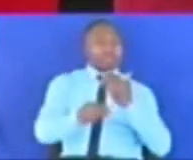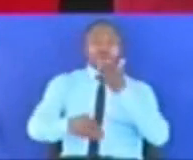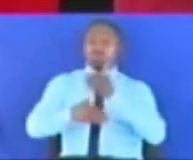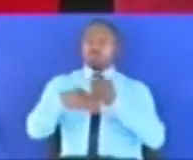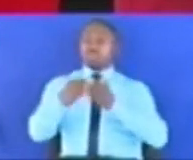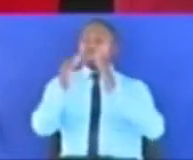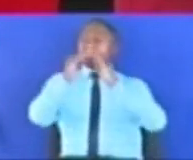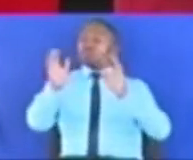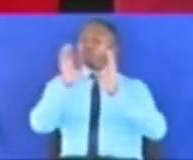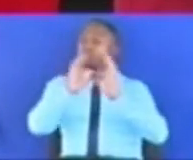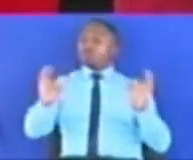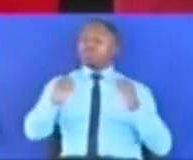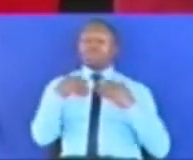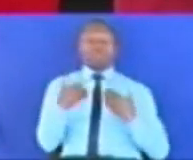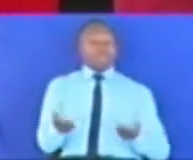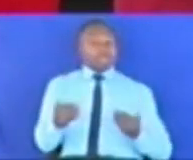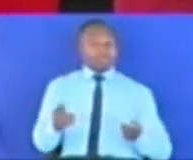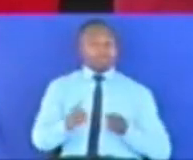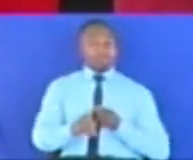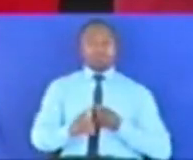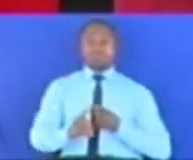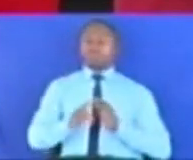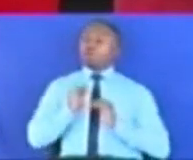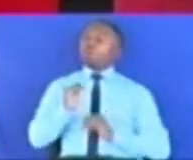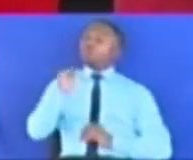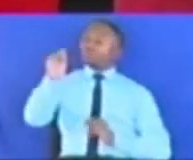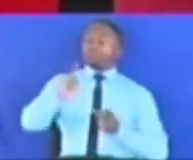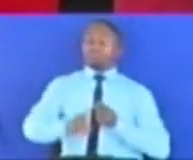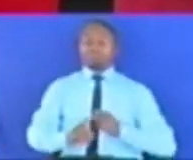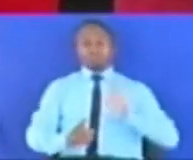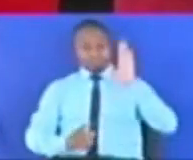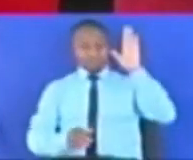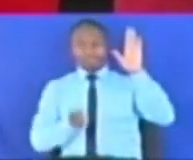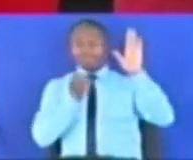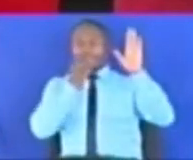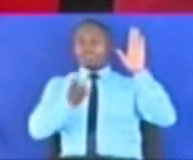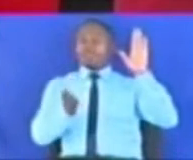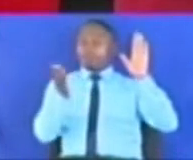za kisasa? Gorofa. Taarifa.